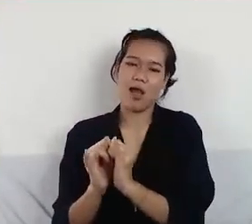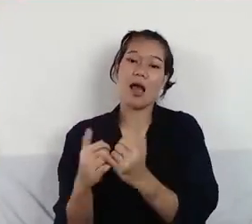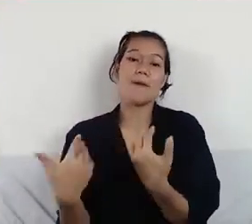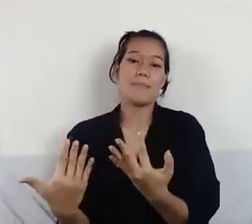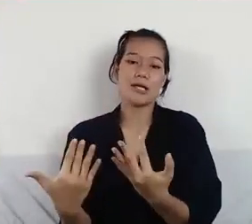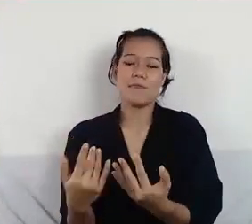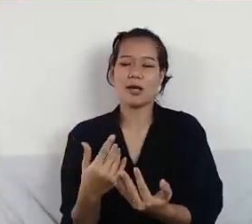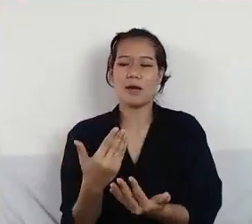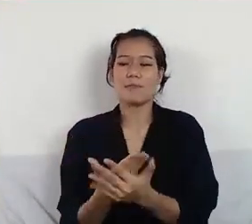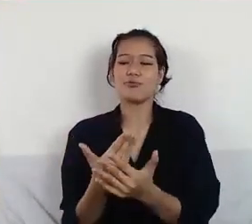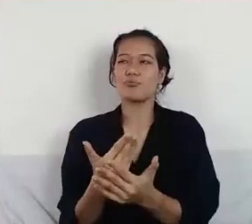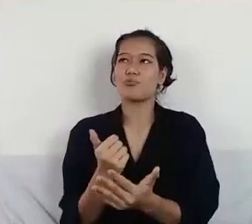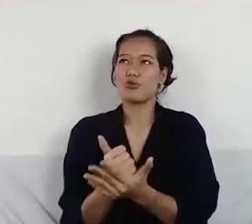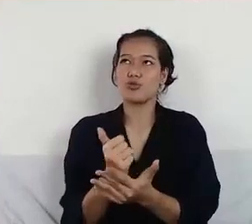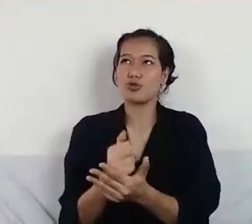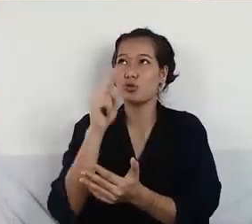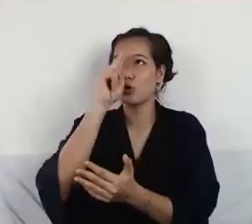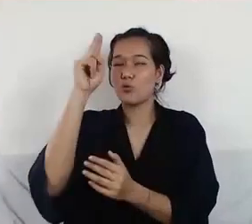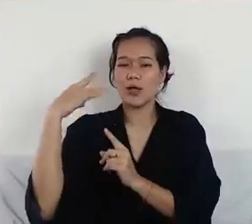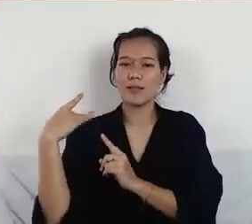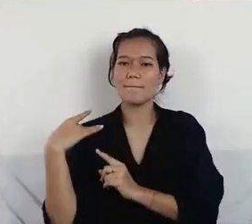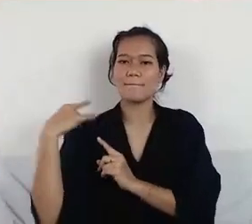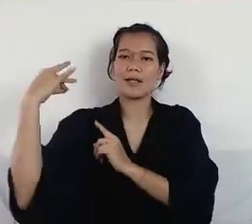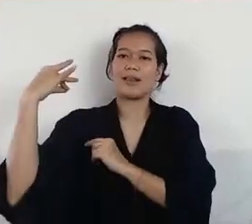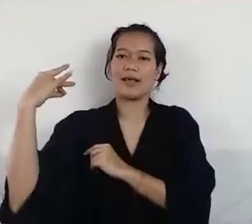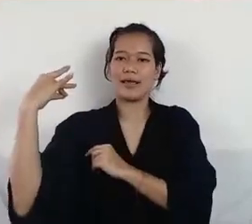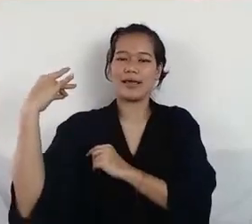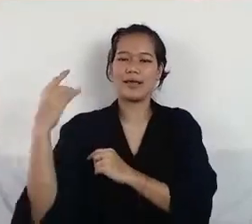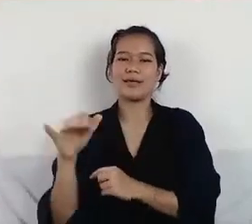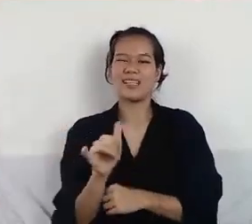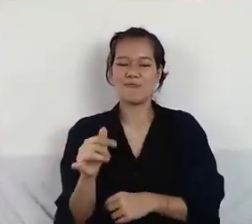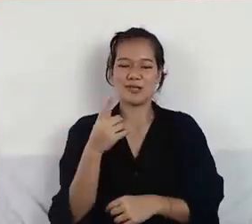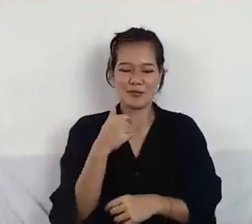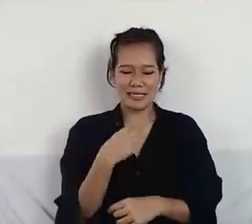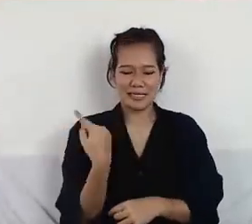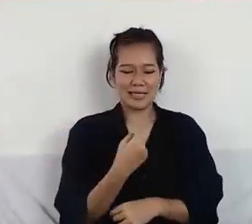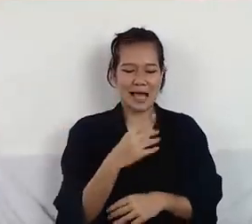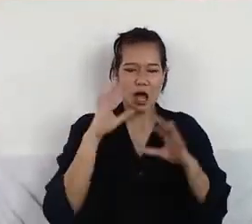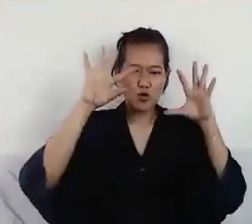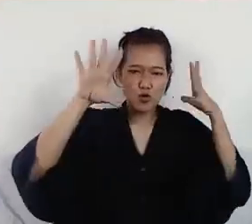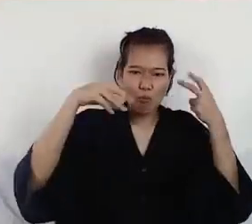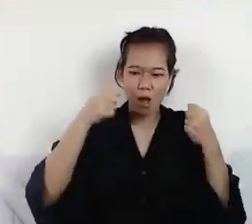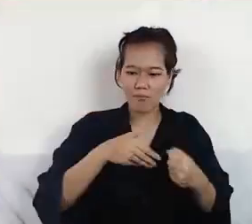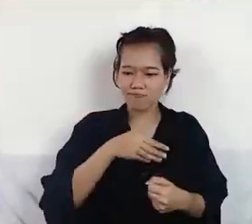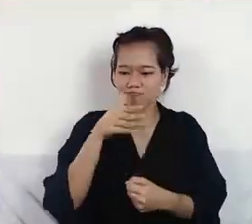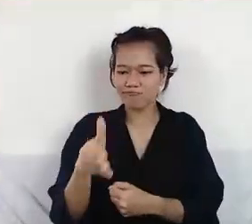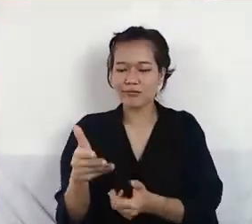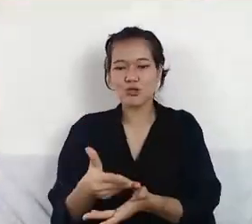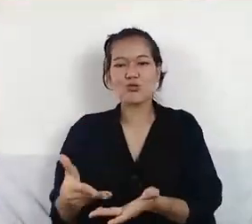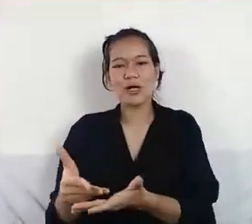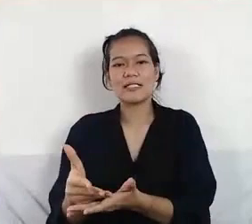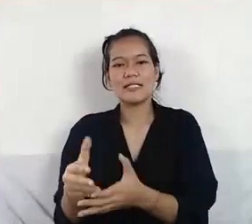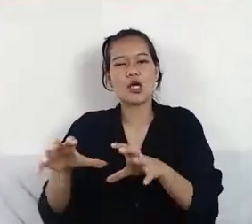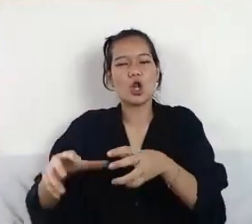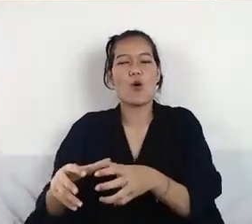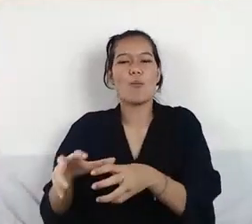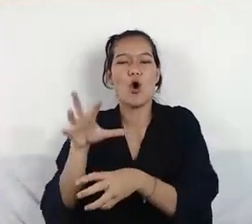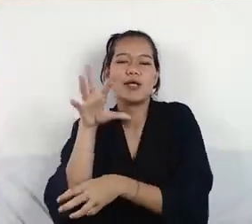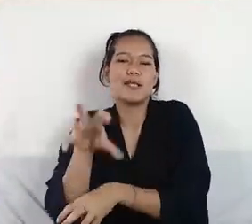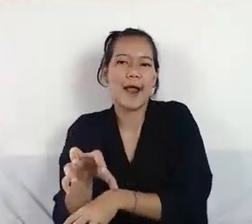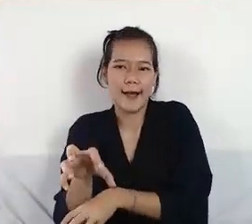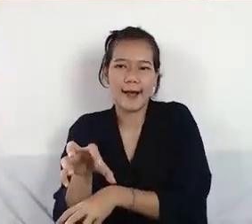betul-betul diutus seperti anak domba di tengah kawanan